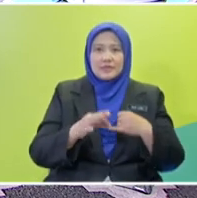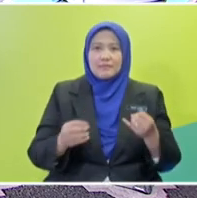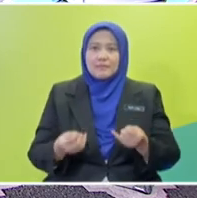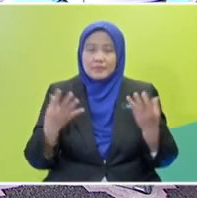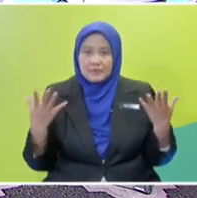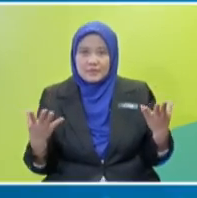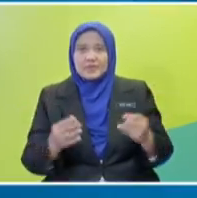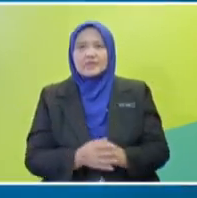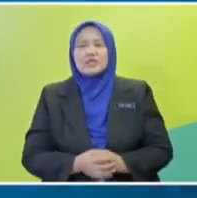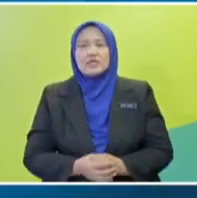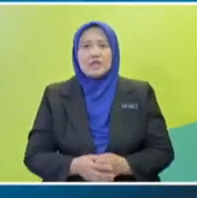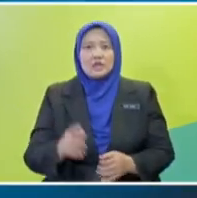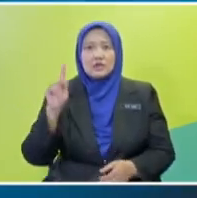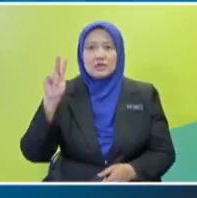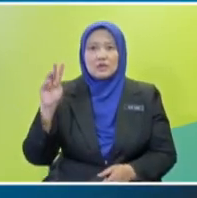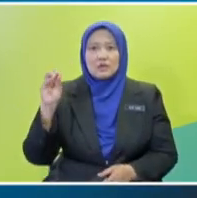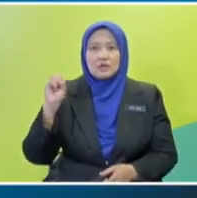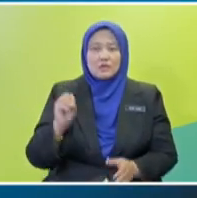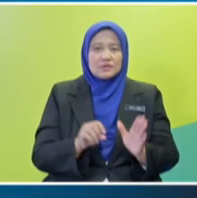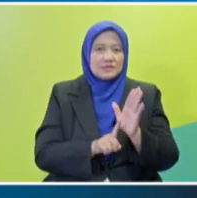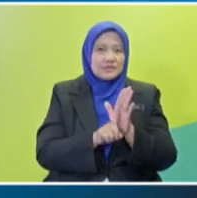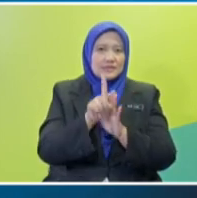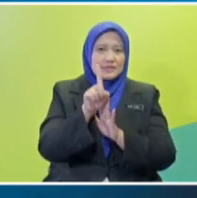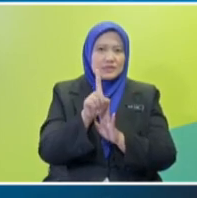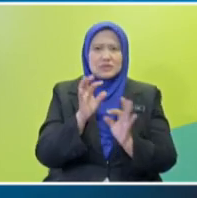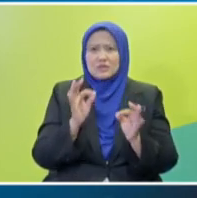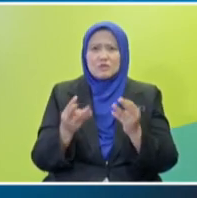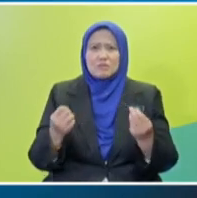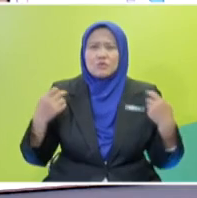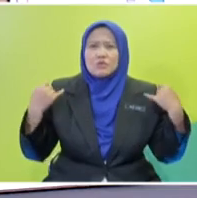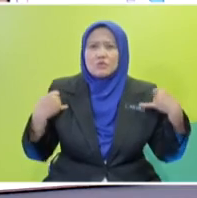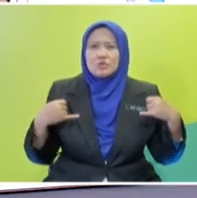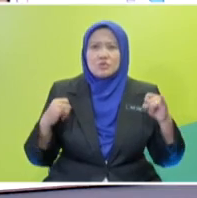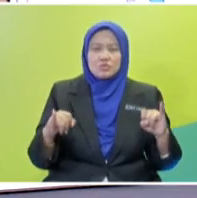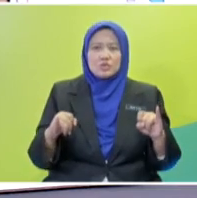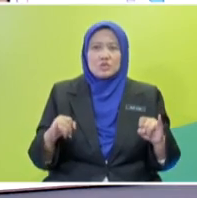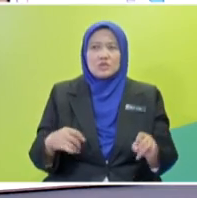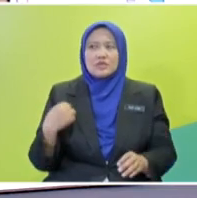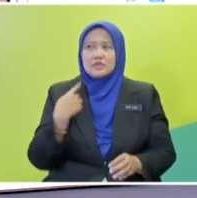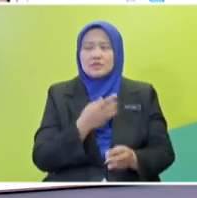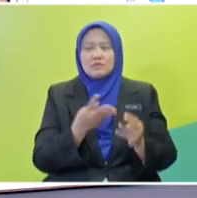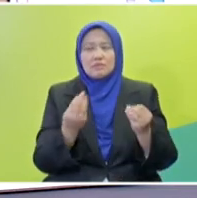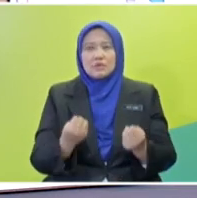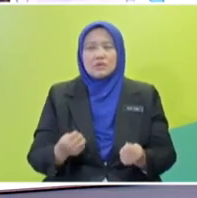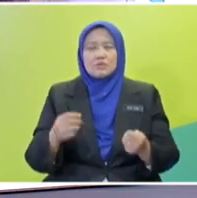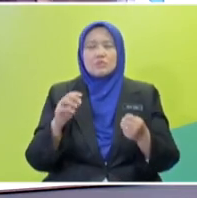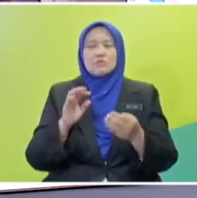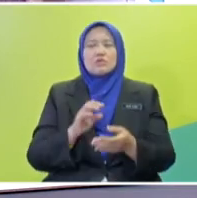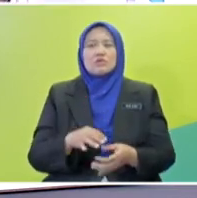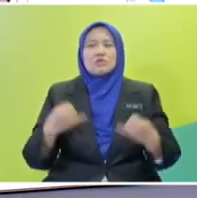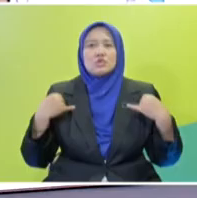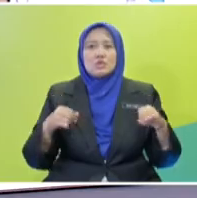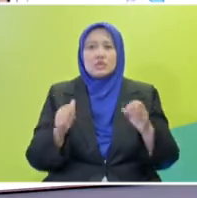bila kos Ini guys perniagaan kita jual Oke kita akan dijual pada harga yang lebih tinggi lah sebab modal gitu